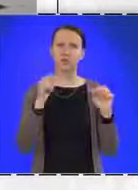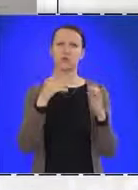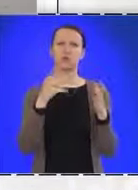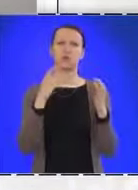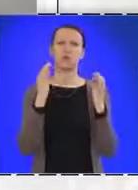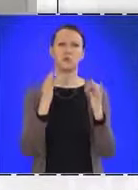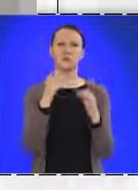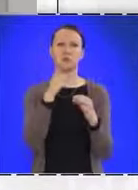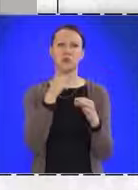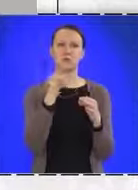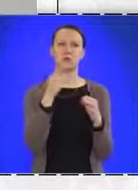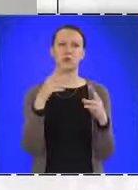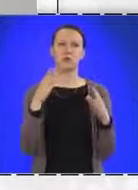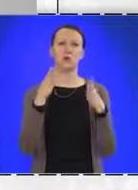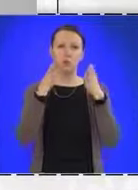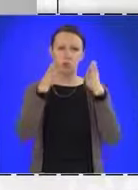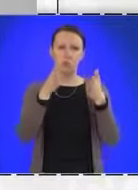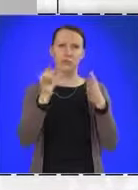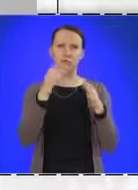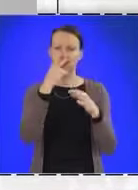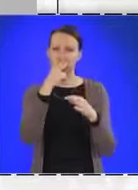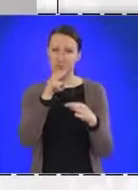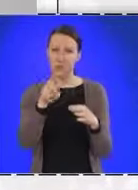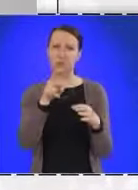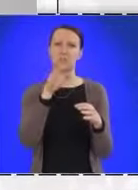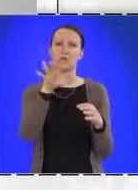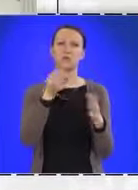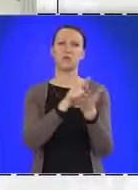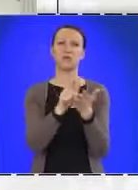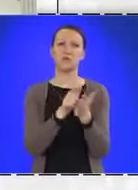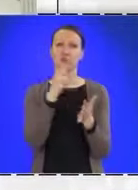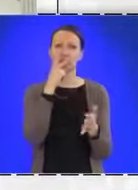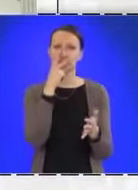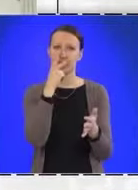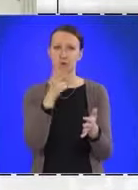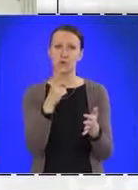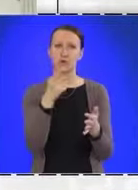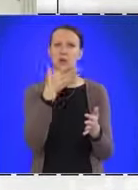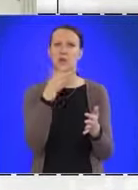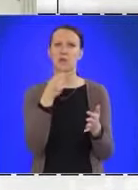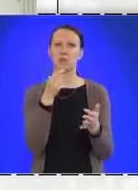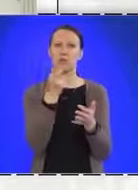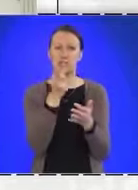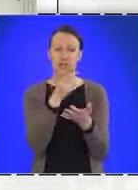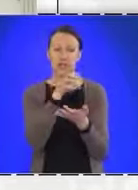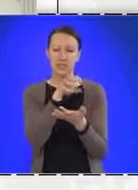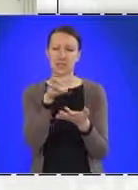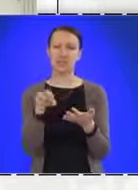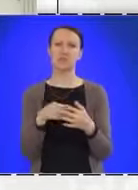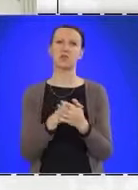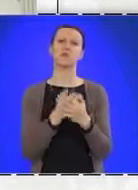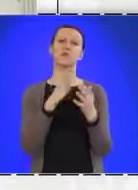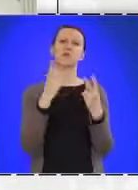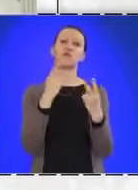fotografija služi upravo za to da nas uputi, da nam skrene pažnju, da si uzmemo vremena, da si pogledamo u biti ljepotu detalja na